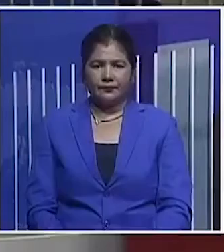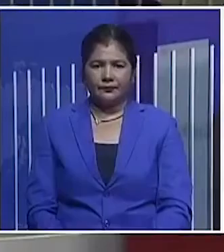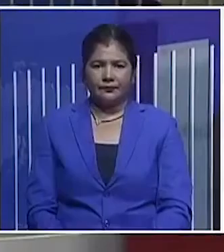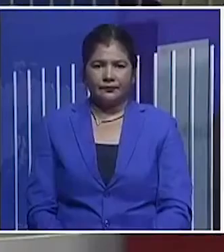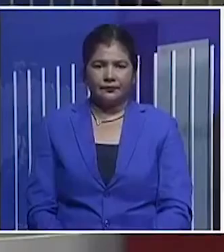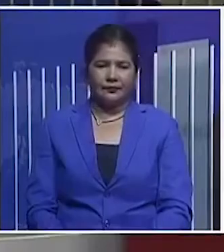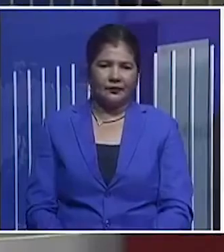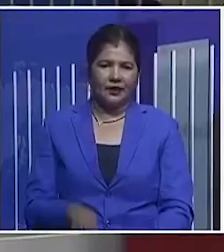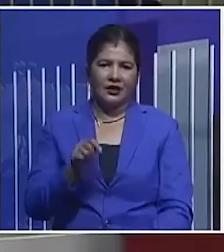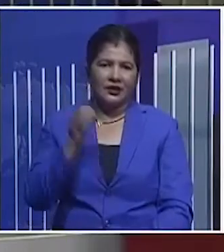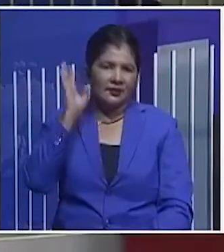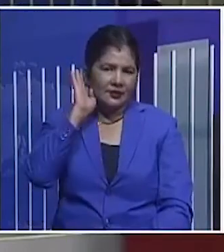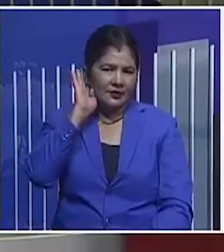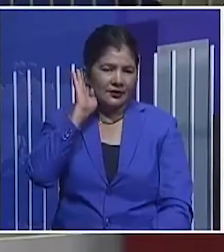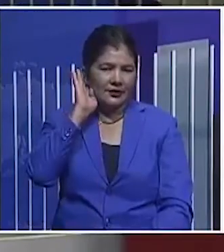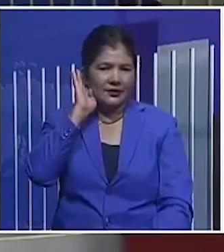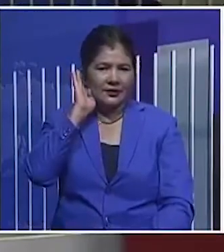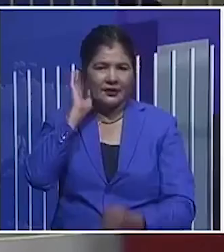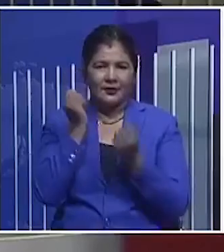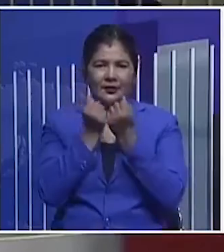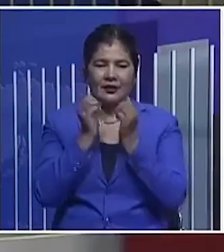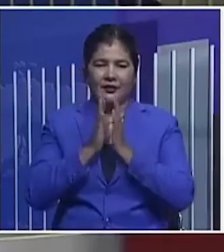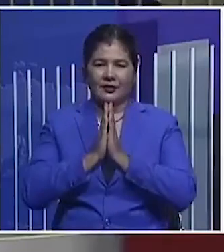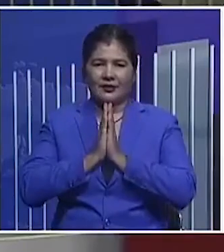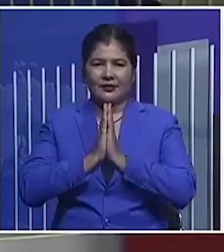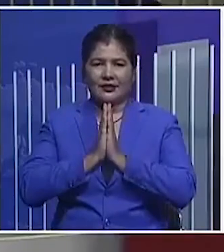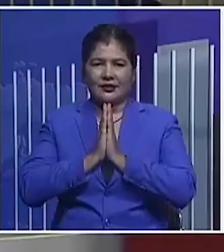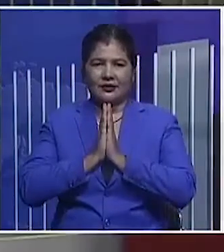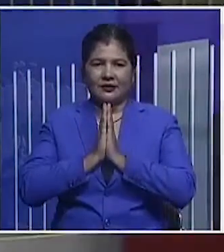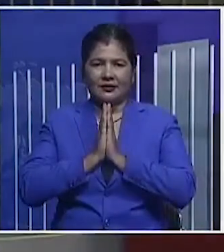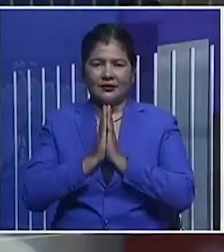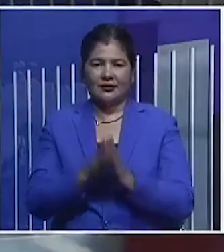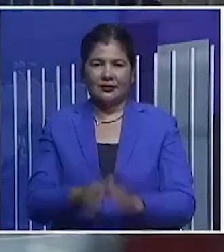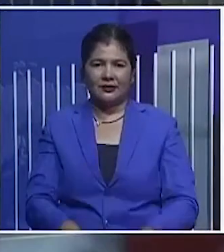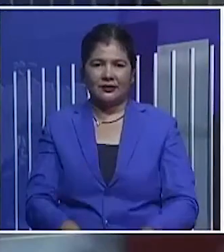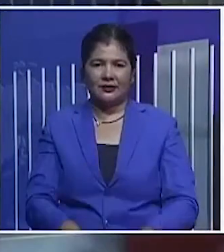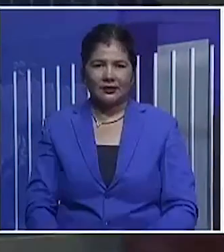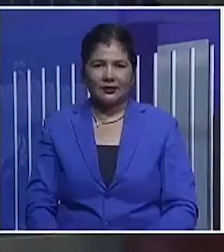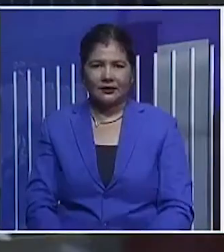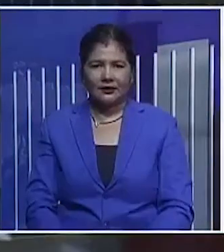हवस् त अहिलेलाई समाचारको सिलसिला यति नै बिदा दिनुहोस्। नमस्कार।